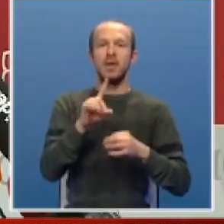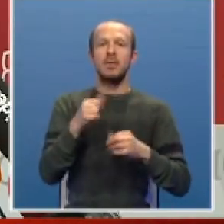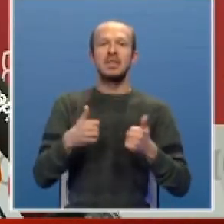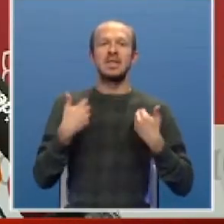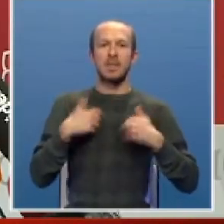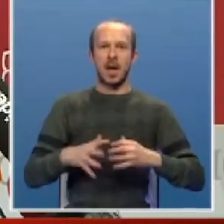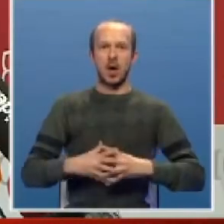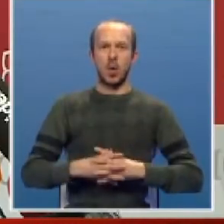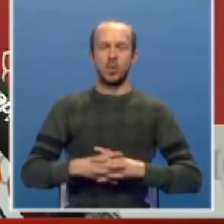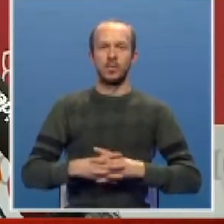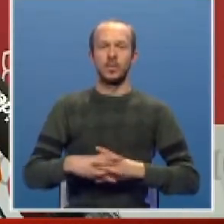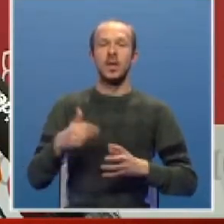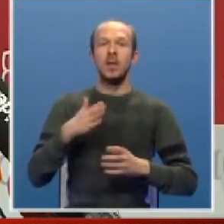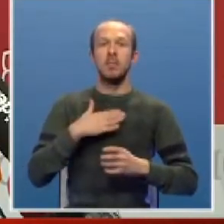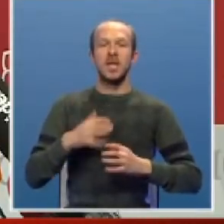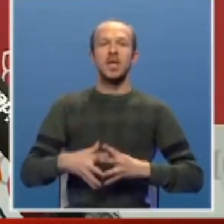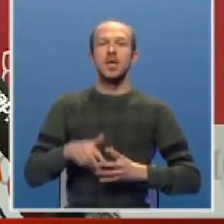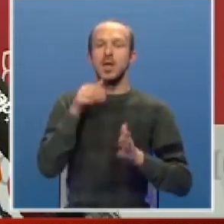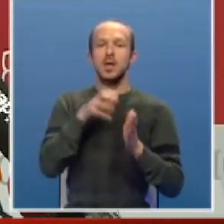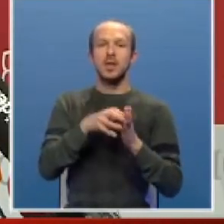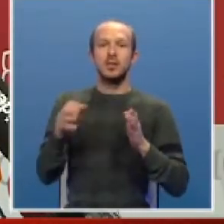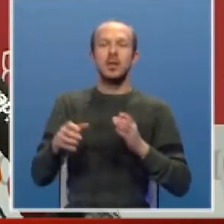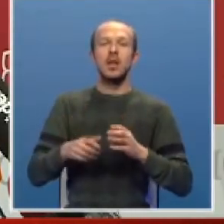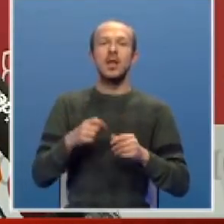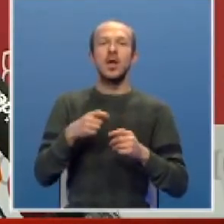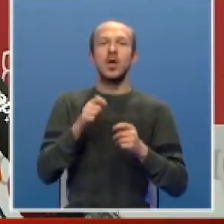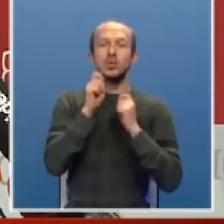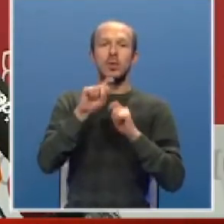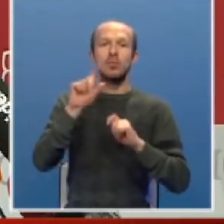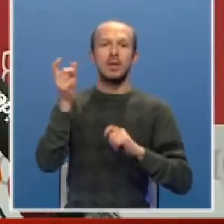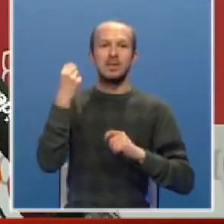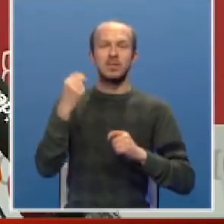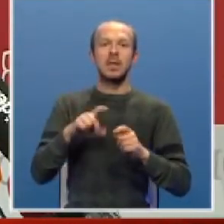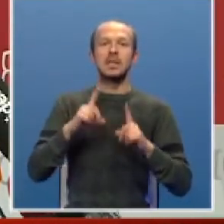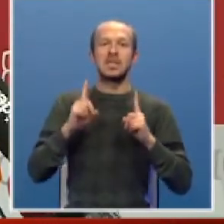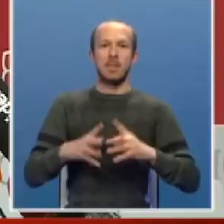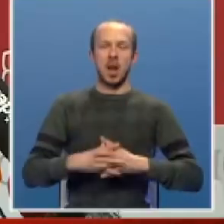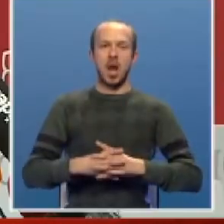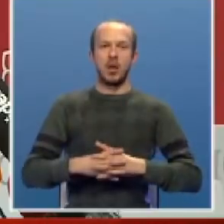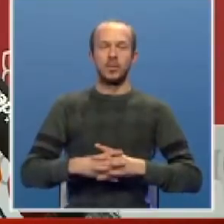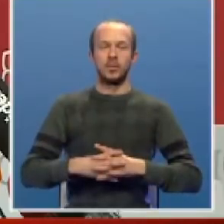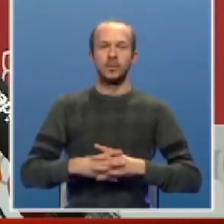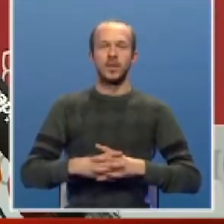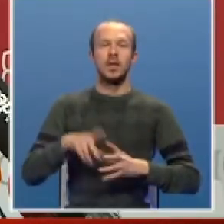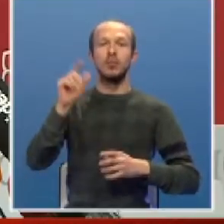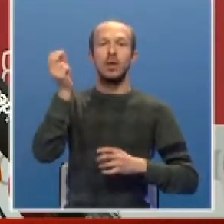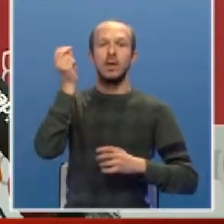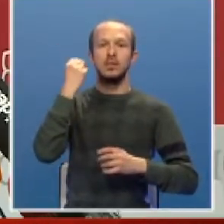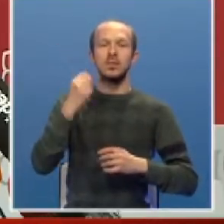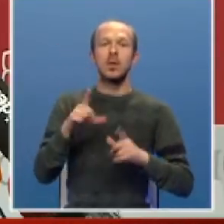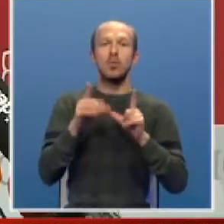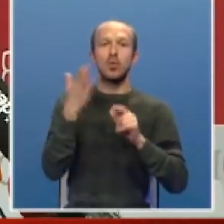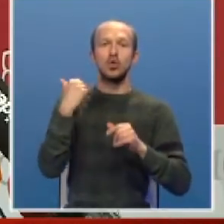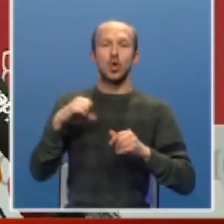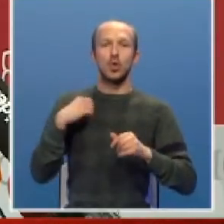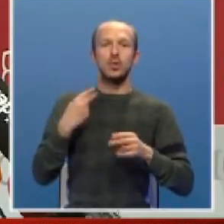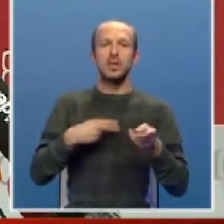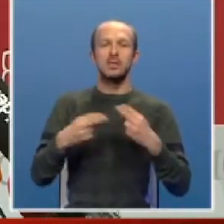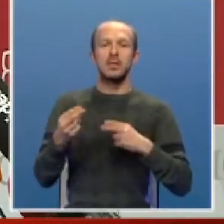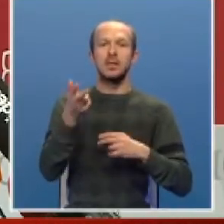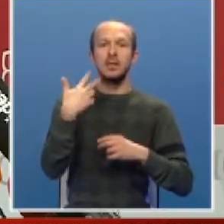zamarao. Mi i dalje konstatujemo da je Republika Srpska stabilna. Da je Republika Srpska u prošloj godini